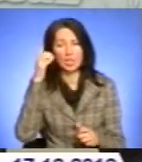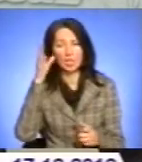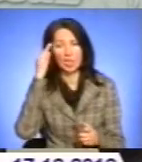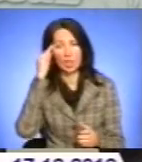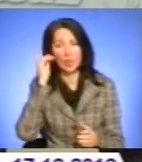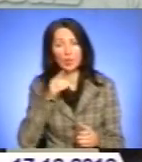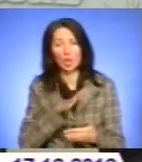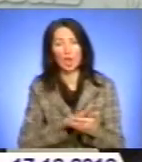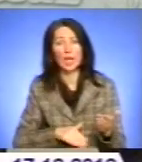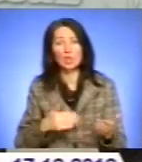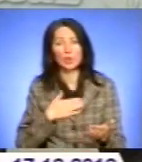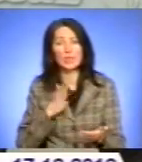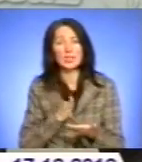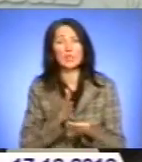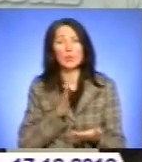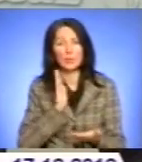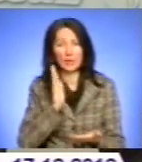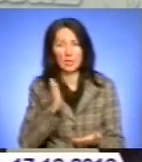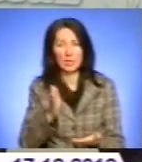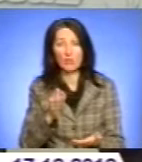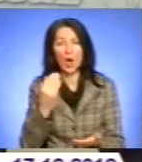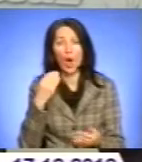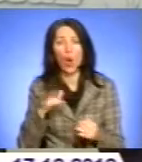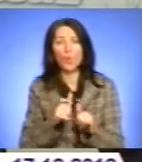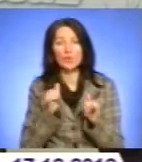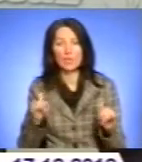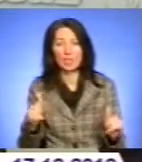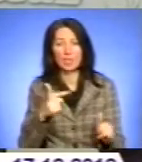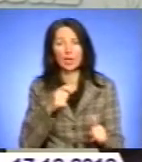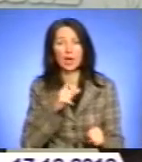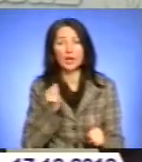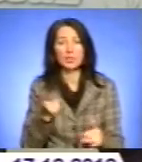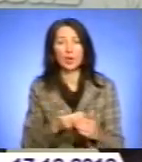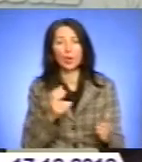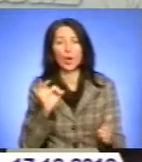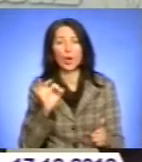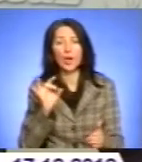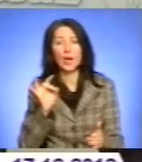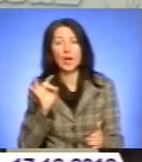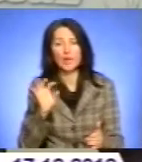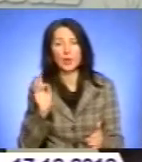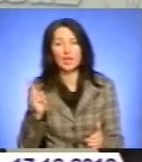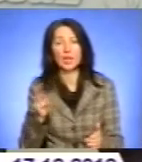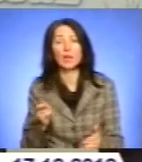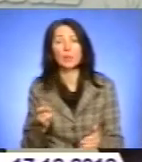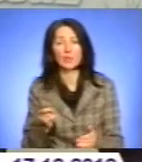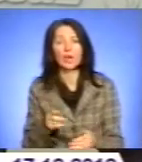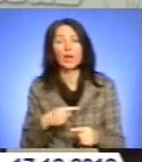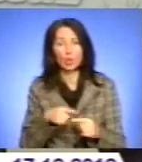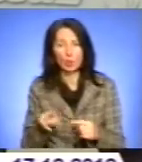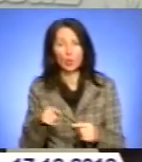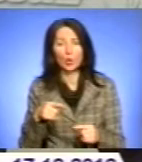нас есть перспектива как увеличения газа от РВЕ, захода других европейских трейдеров